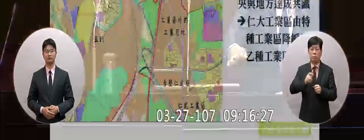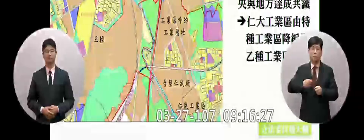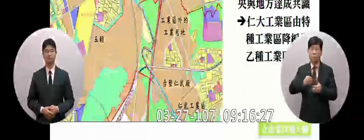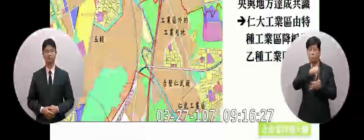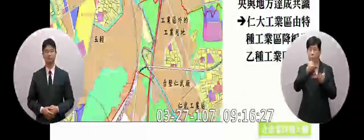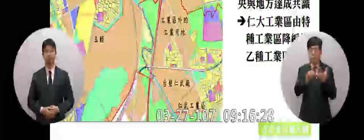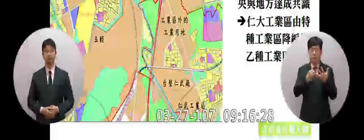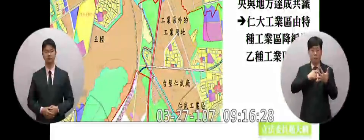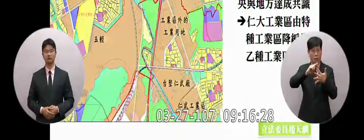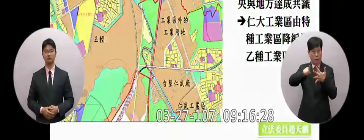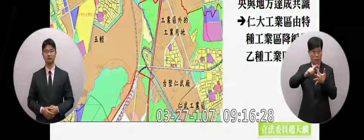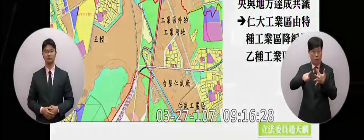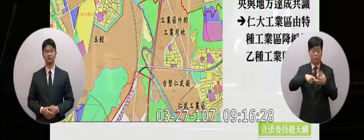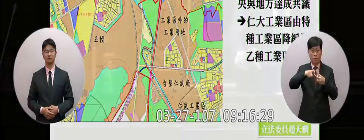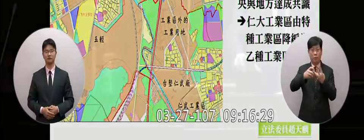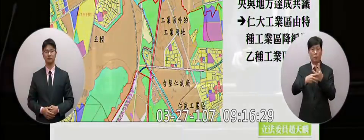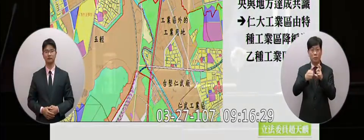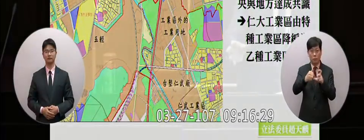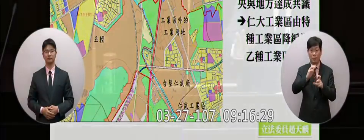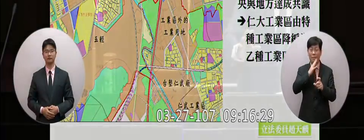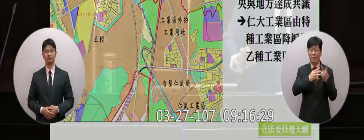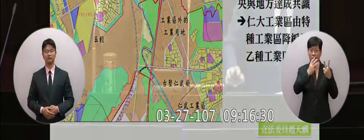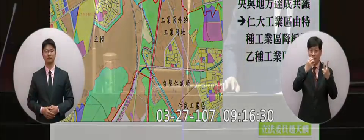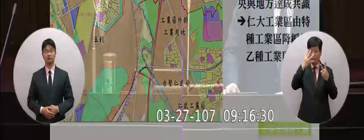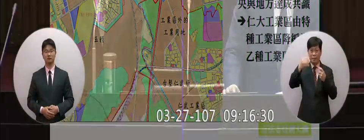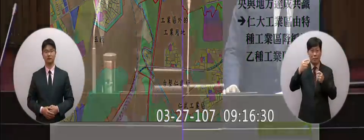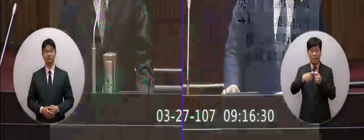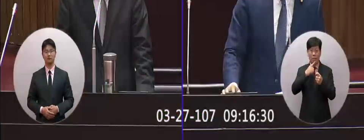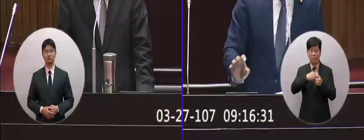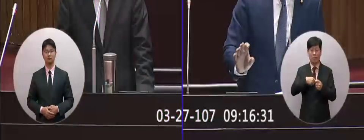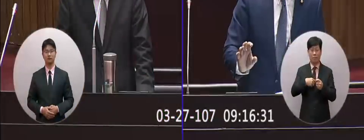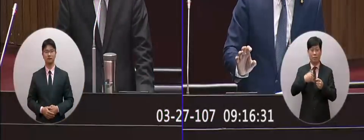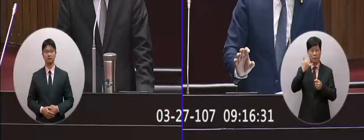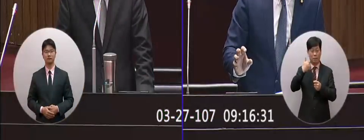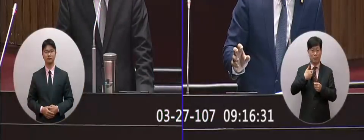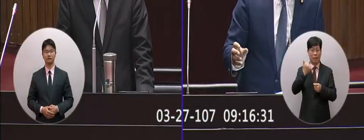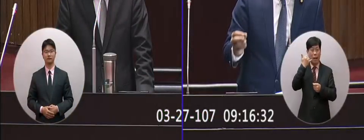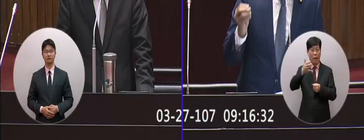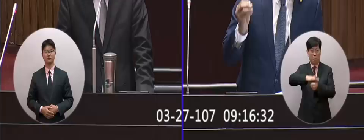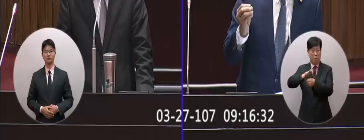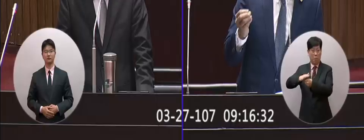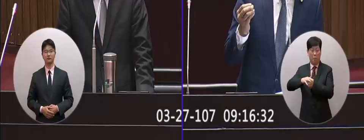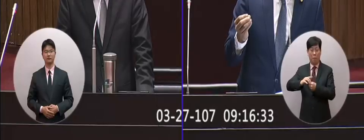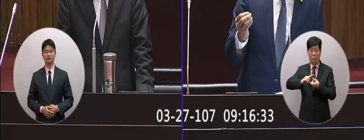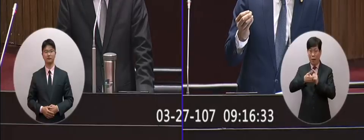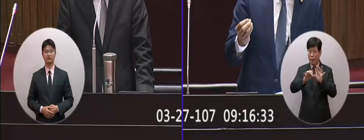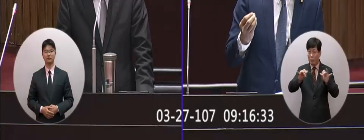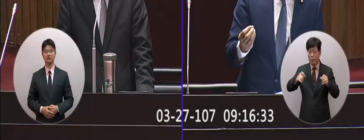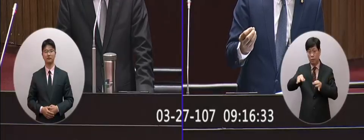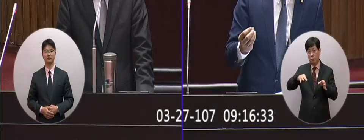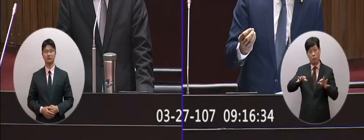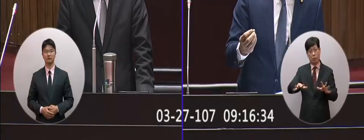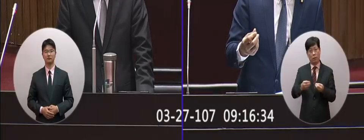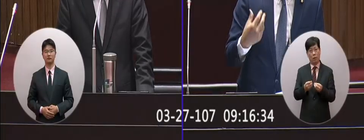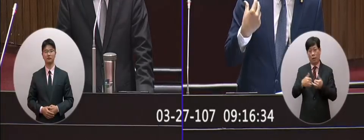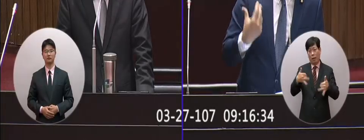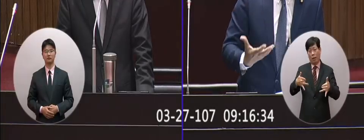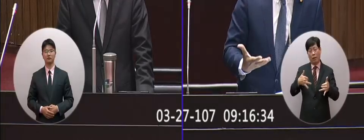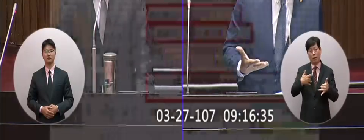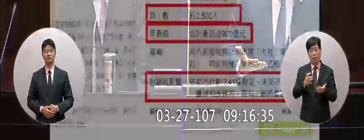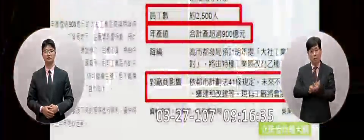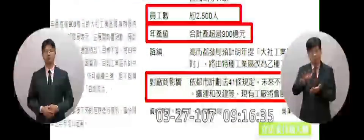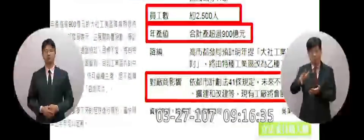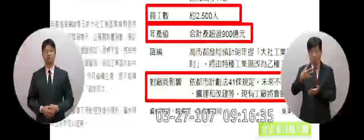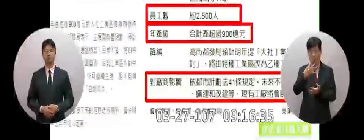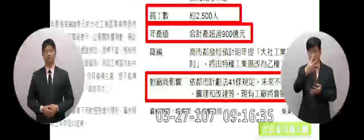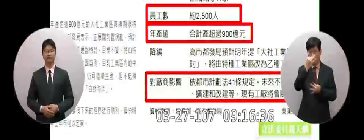种工业区。可是我们的2040填海计划现在遥遥无期，填海造陆计划，所以它那里就会变成何去何从。因为时